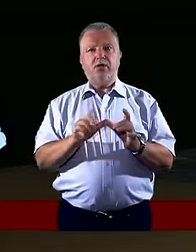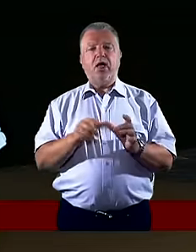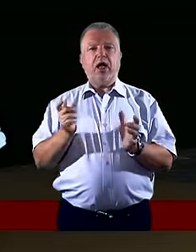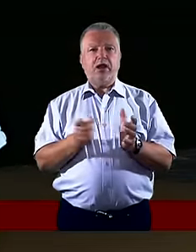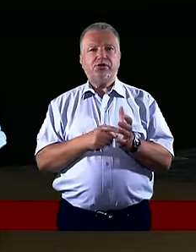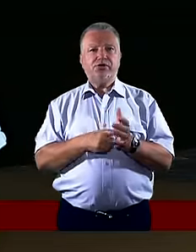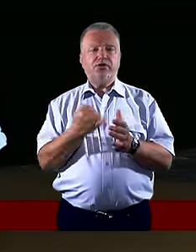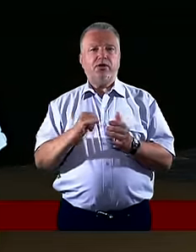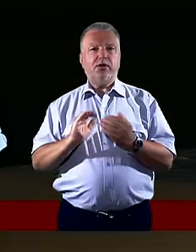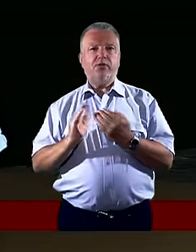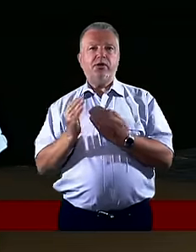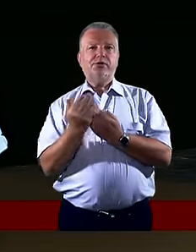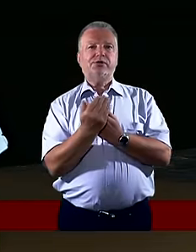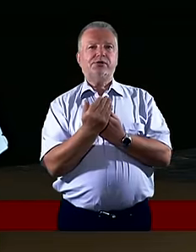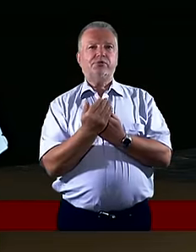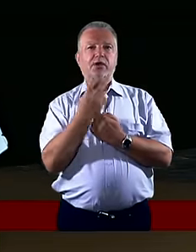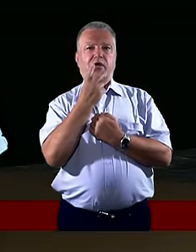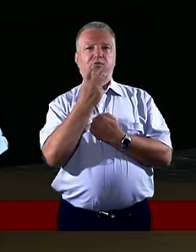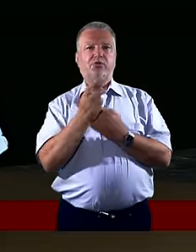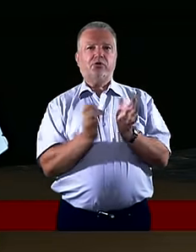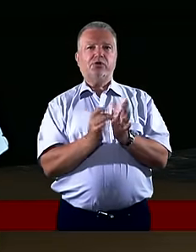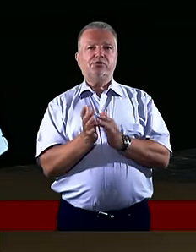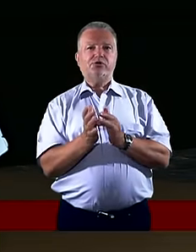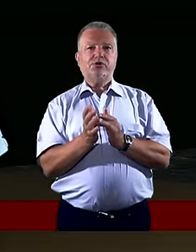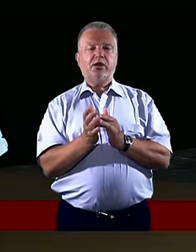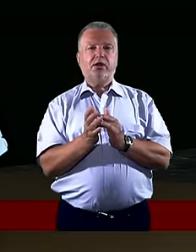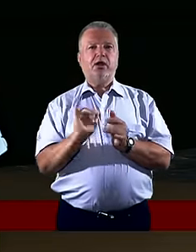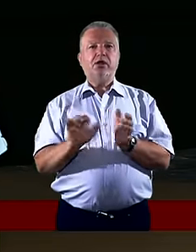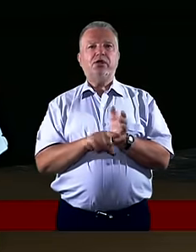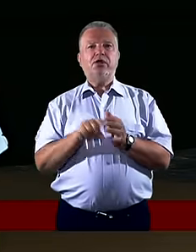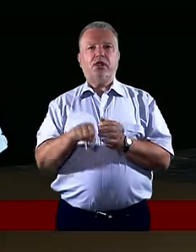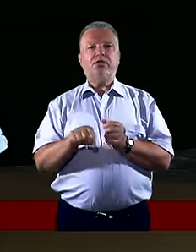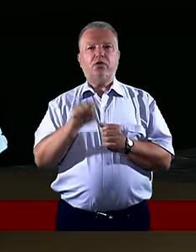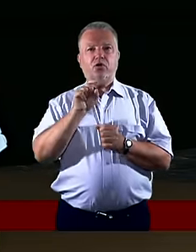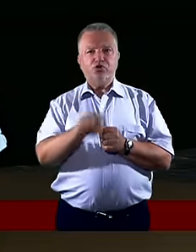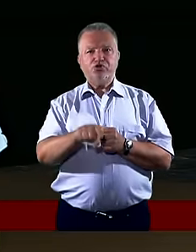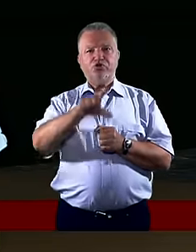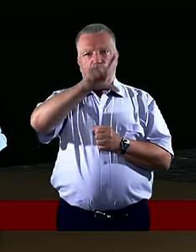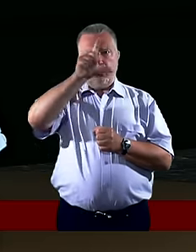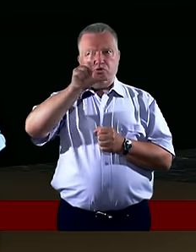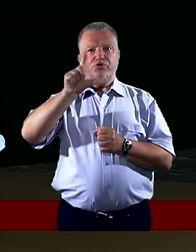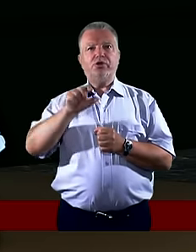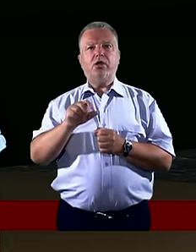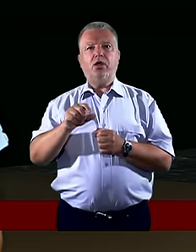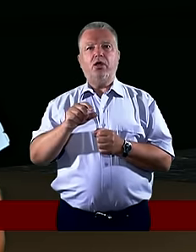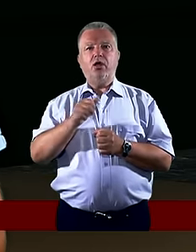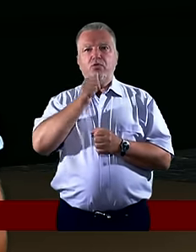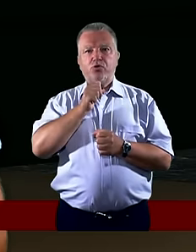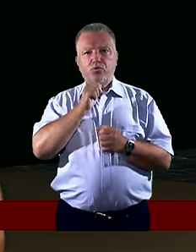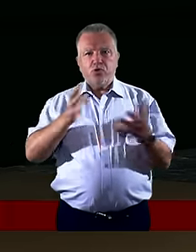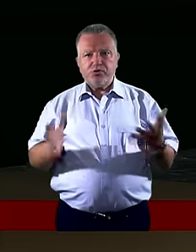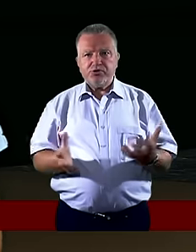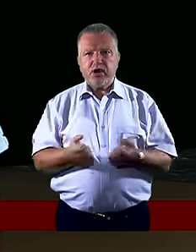Jezusem, ale często innym zasłania jego widok. I dlatego ci ludzie